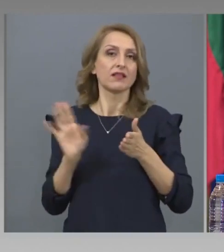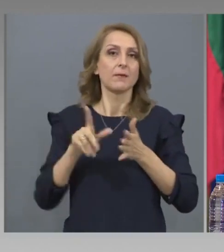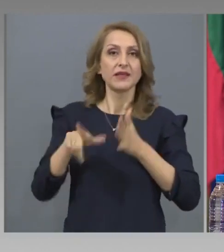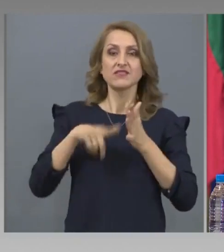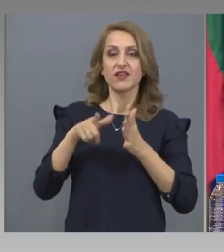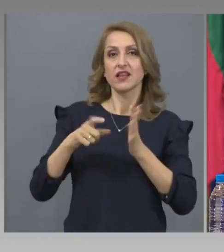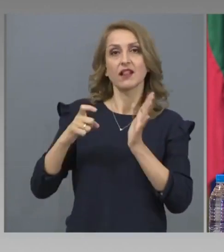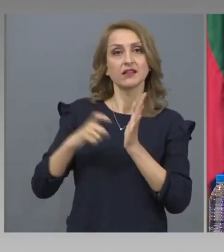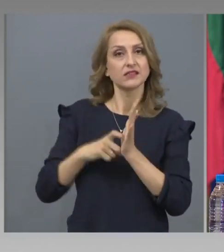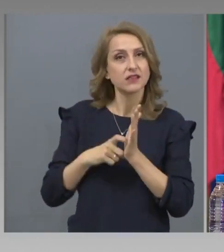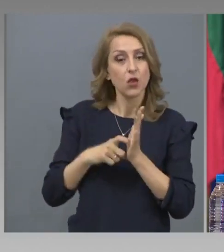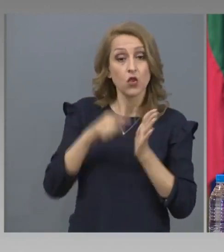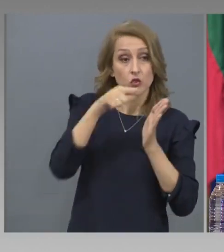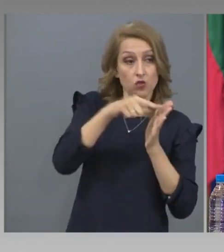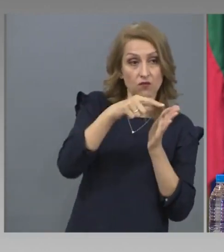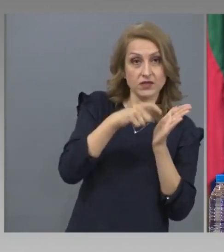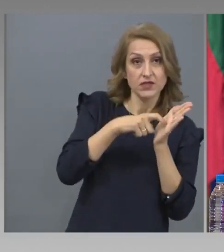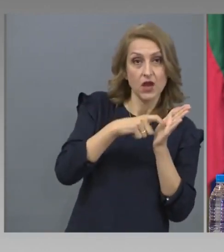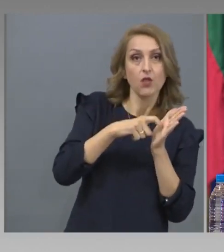или два други закона,